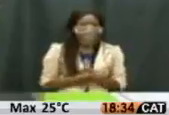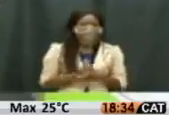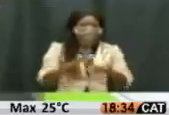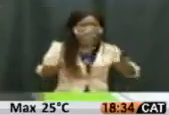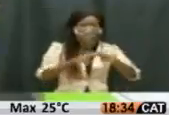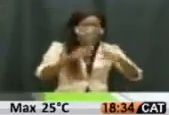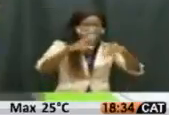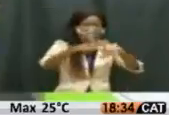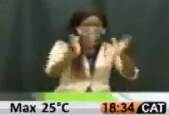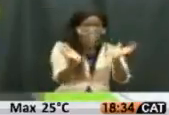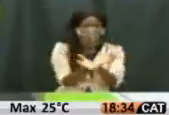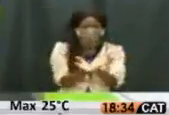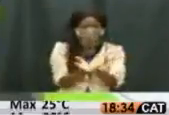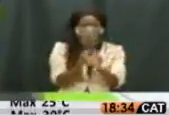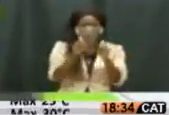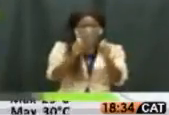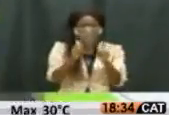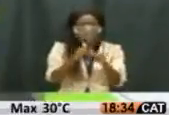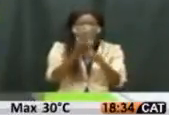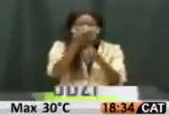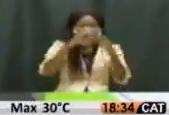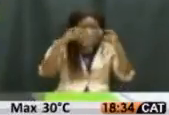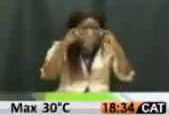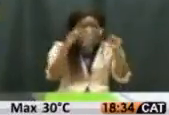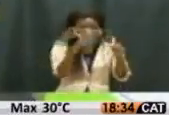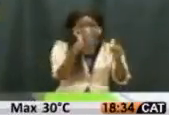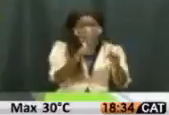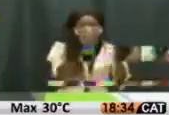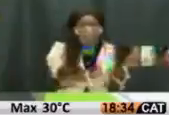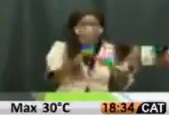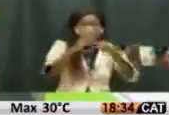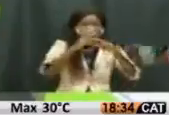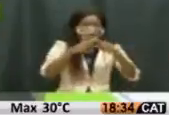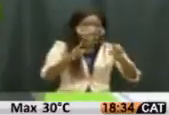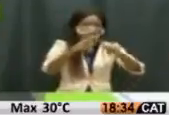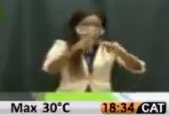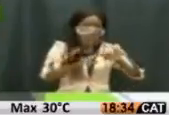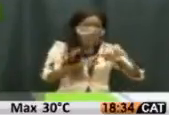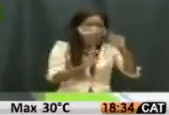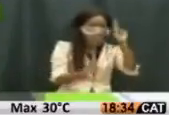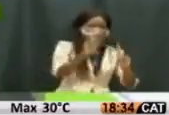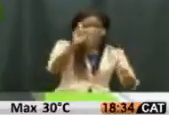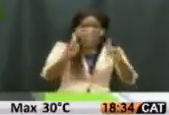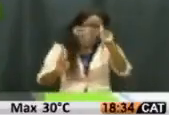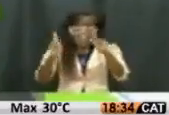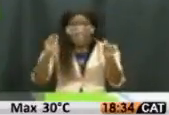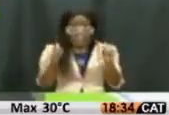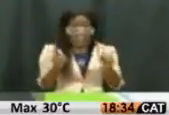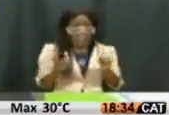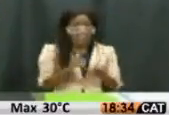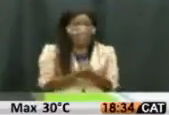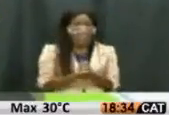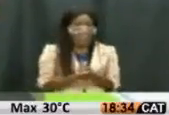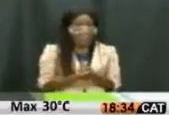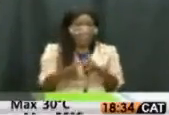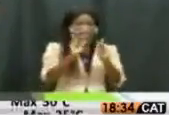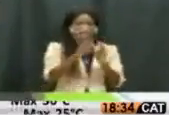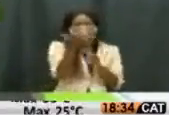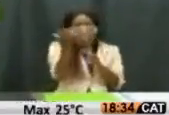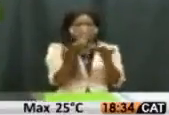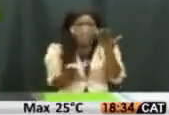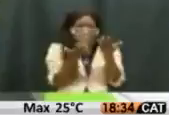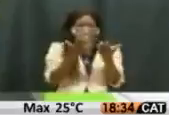muchigulu cha anthu ndipo kumatalikirana amene angathe amene ali ndi masanitizer